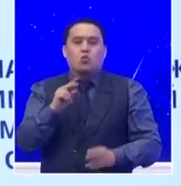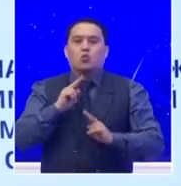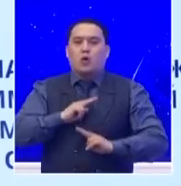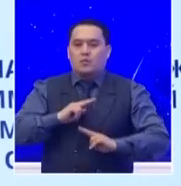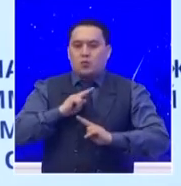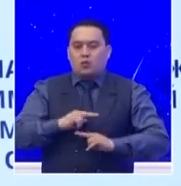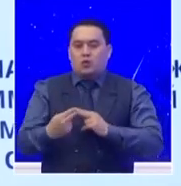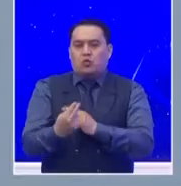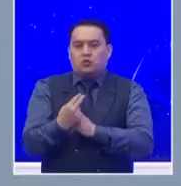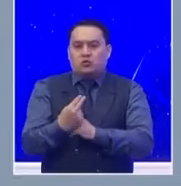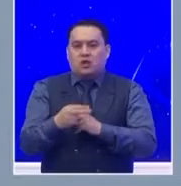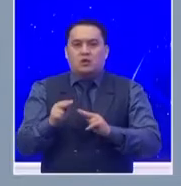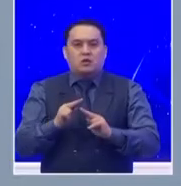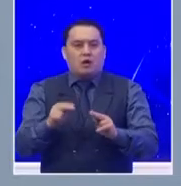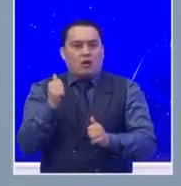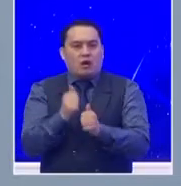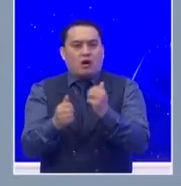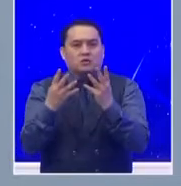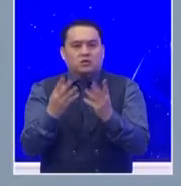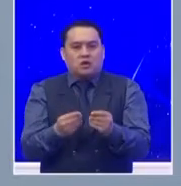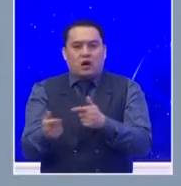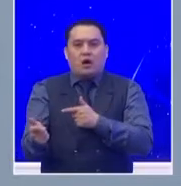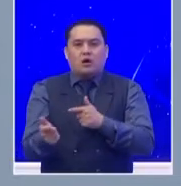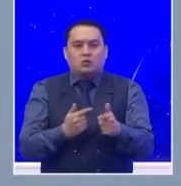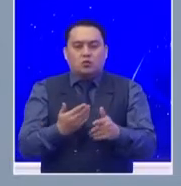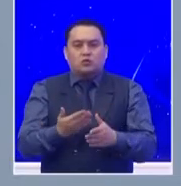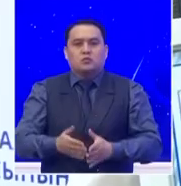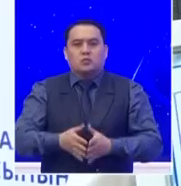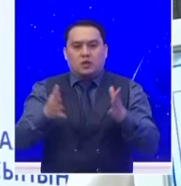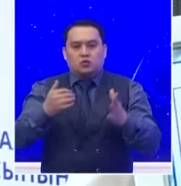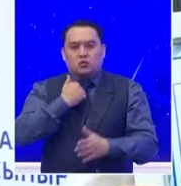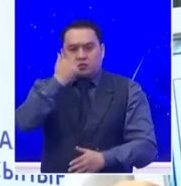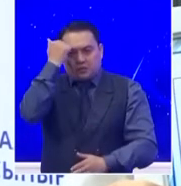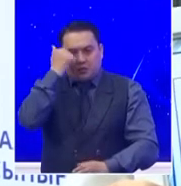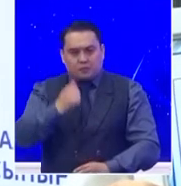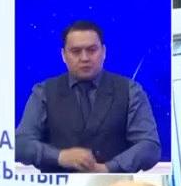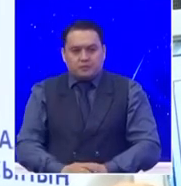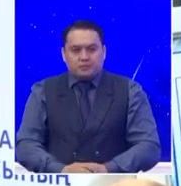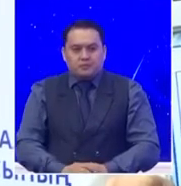своего наставника. Она меня каждый день готовила. Спасибо ей большое.